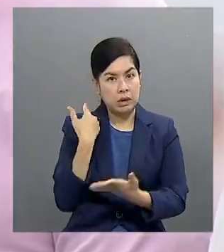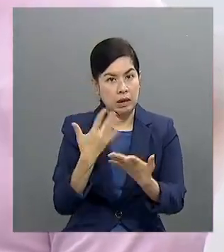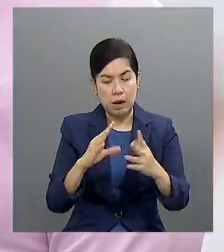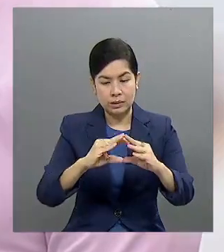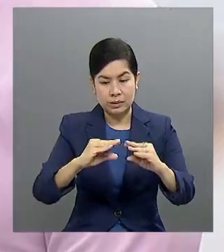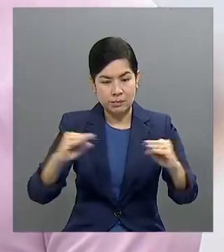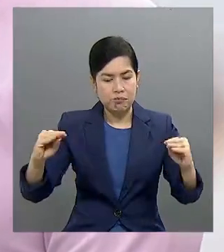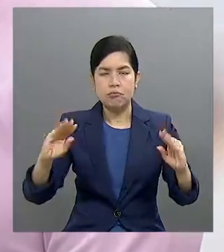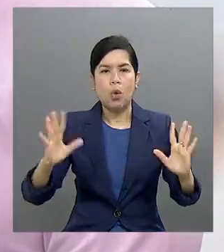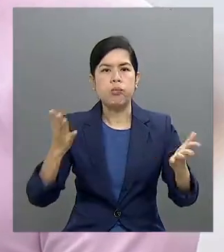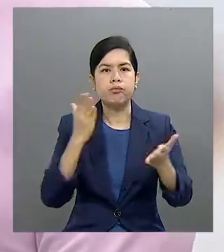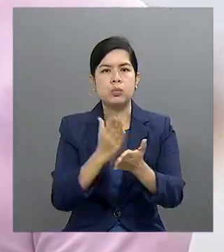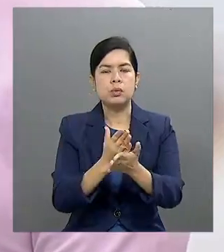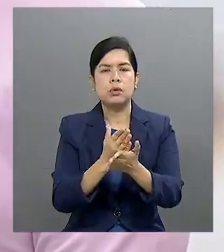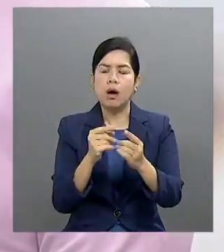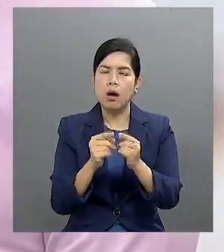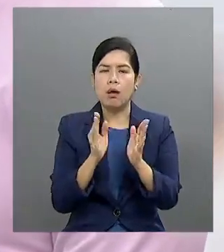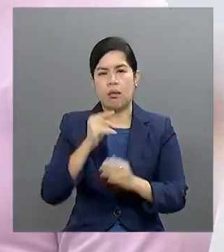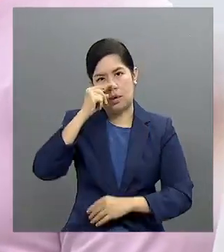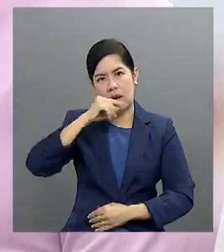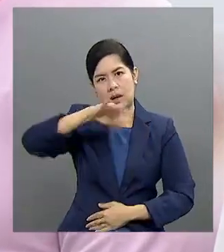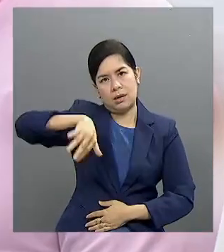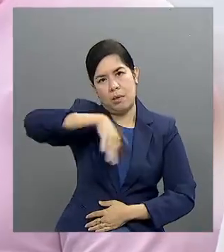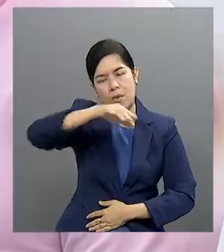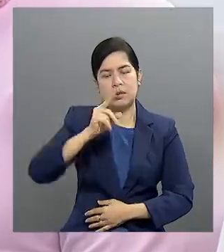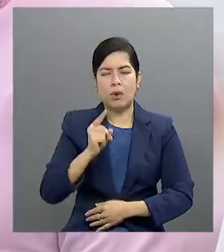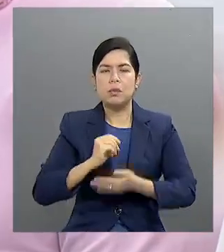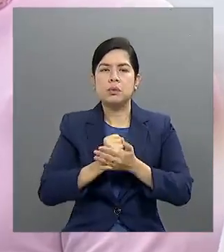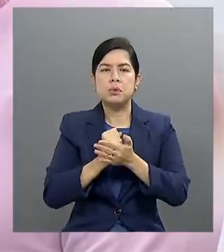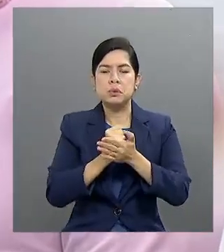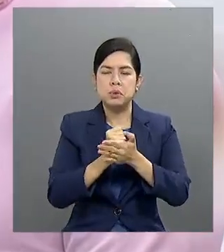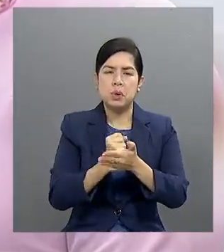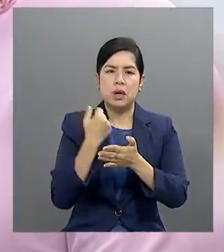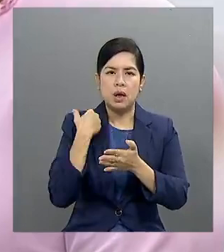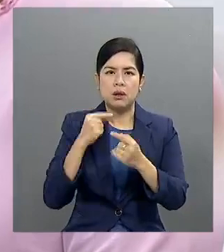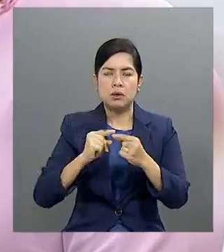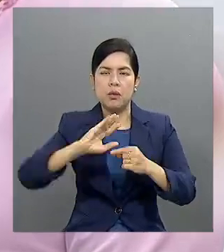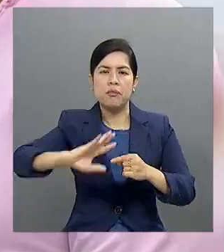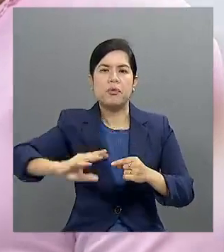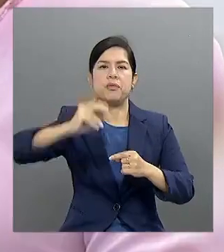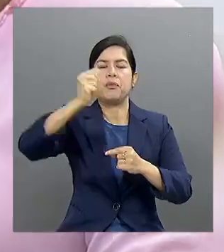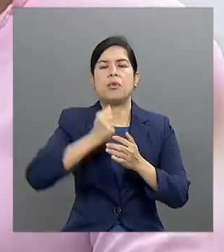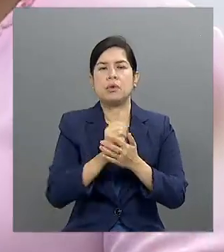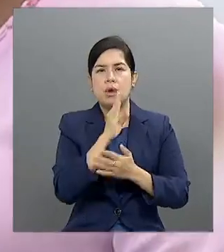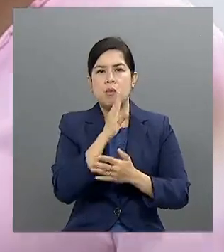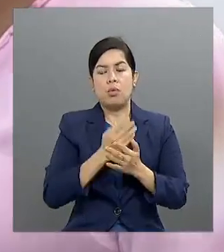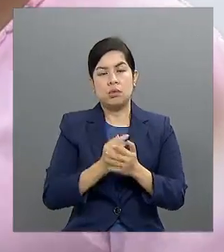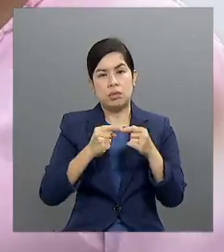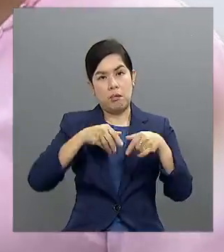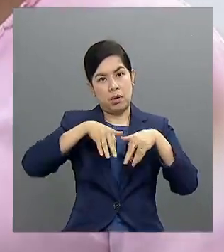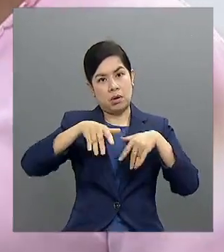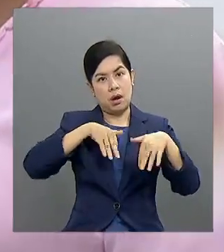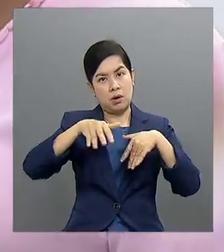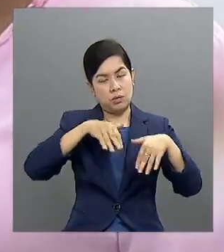ปนี่คือสิ่งที่คนไทยทุกคนต้องร่วมช่วยกันฟื้นฟูถ้าคุณผู้ชมมีกำลังเดินทางมาเที่ยวจังหวัดภูเก็ตนะครับมีความหลากหลาย